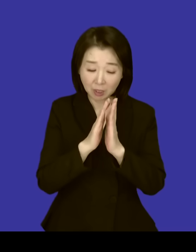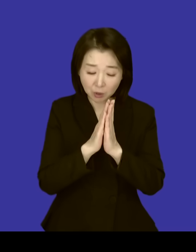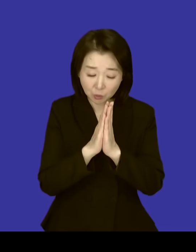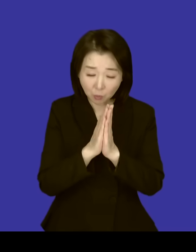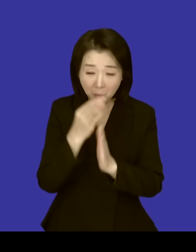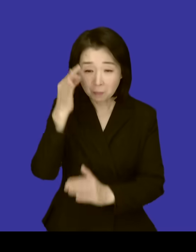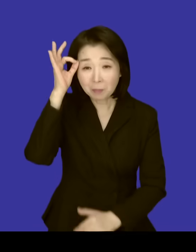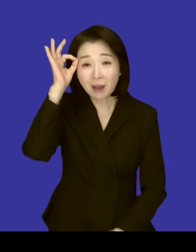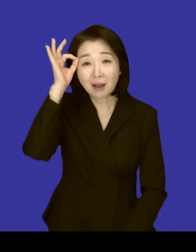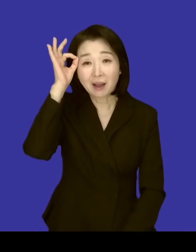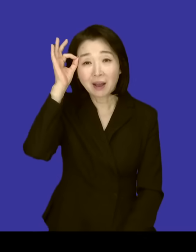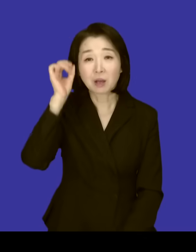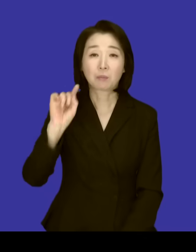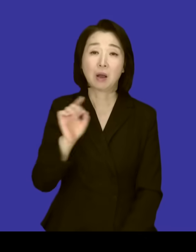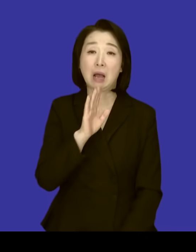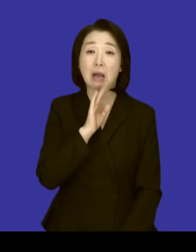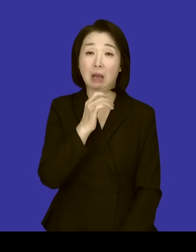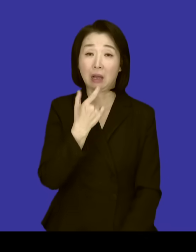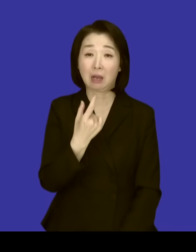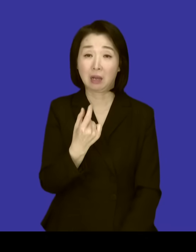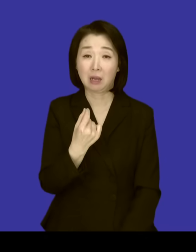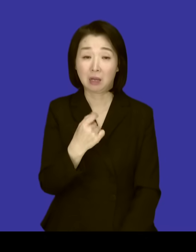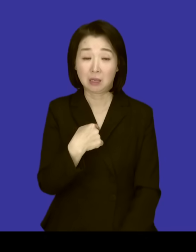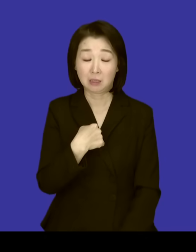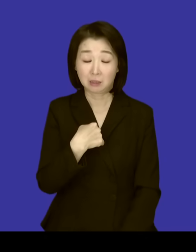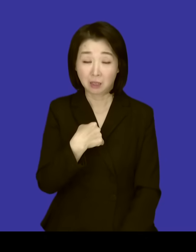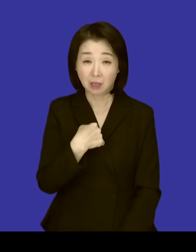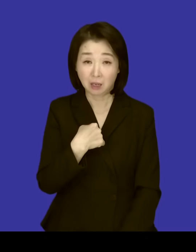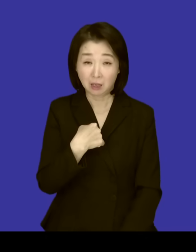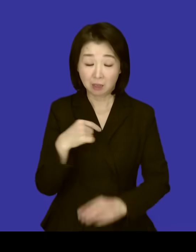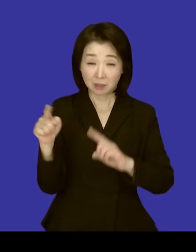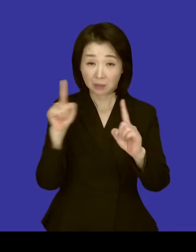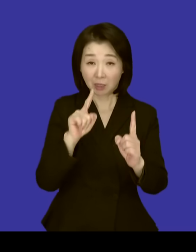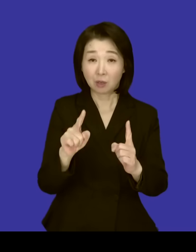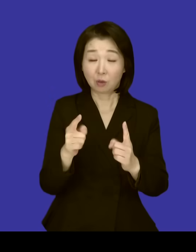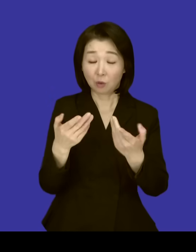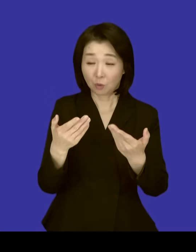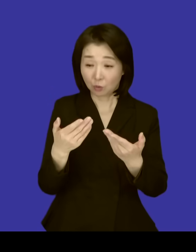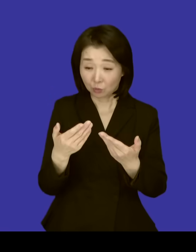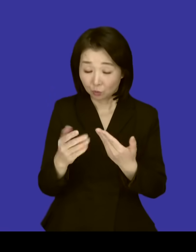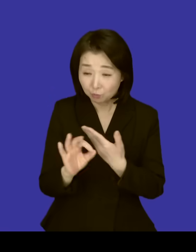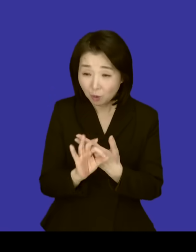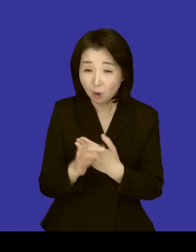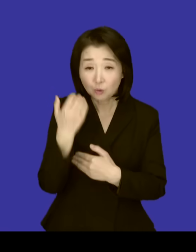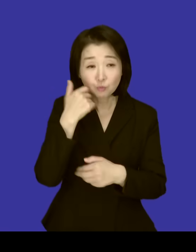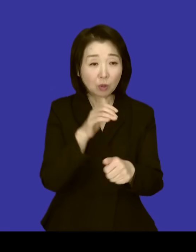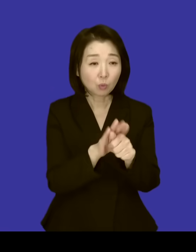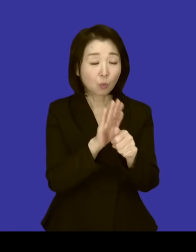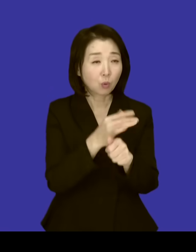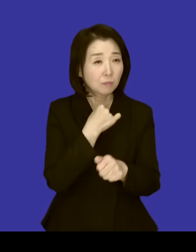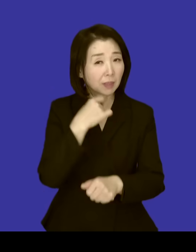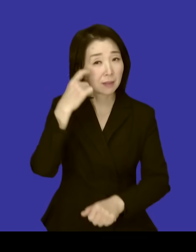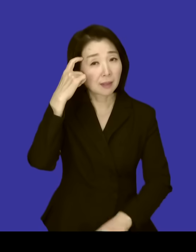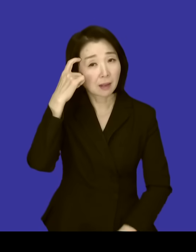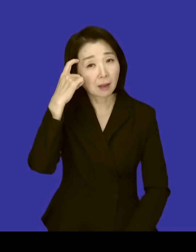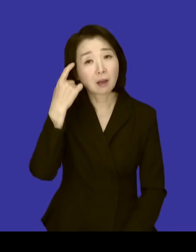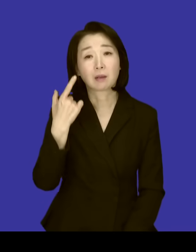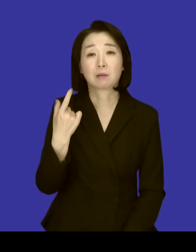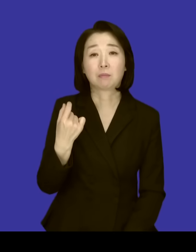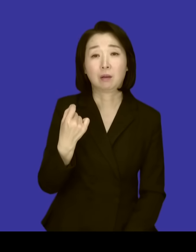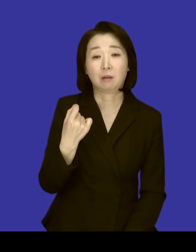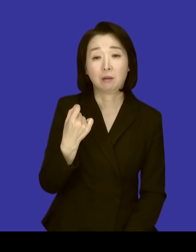떠오르는 거예요. 아 맞다, 나 이거 살려만 주신다면 누군가 돕고 싶다고 했었지. 네.